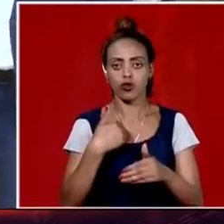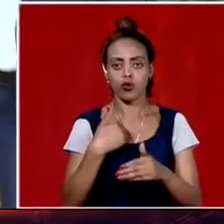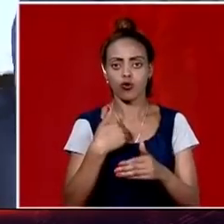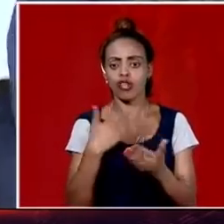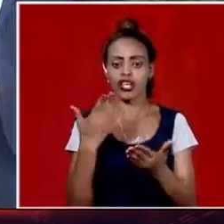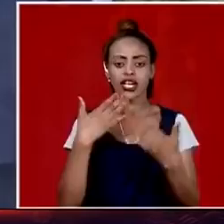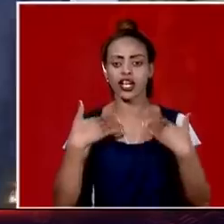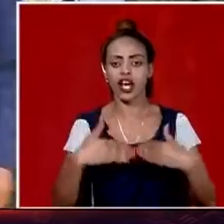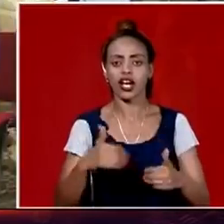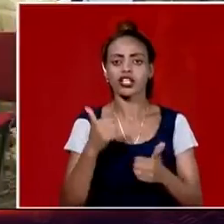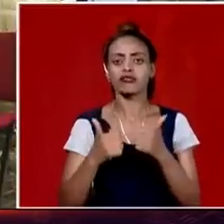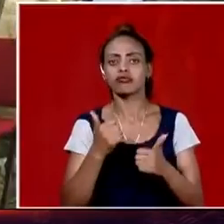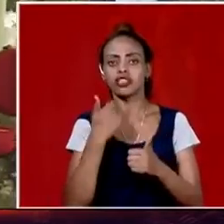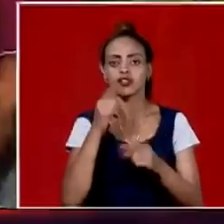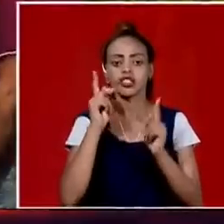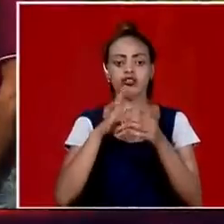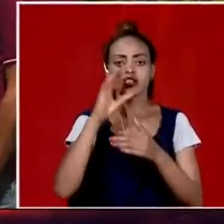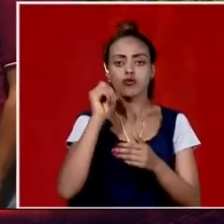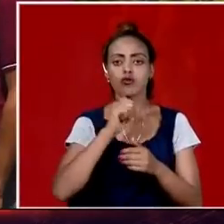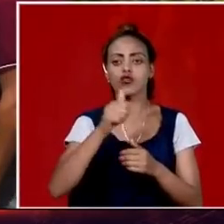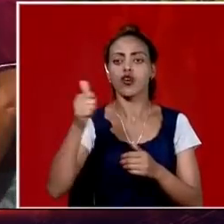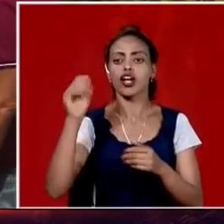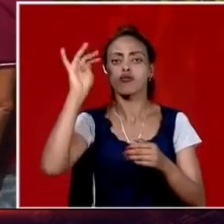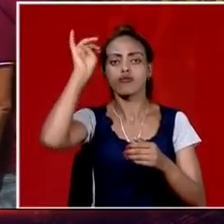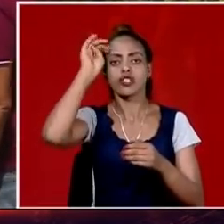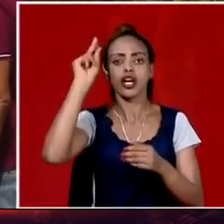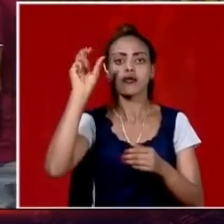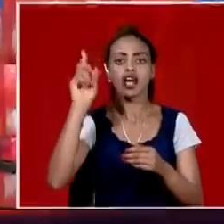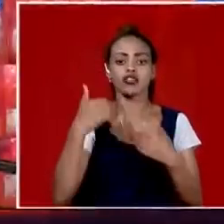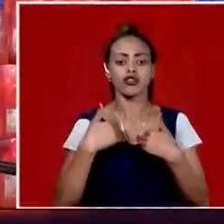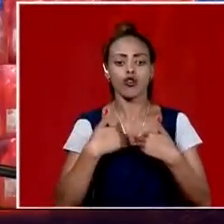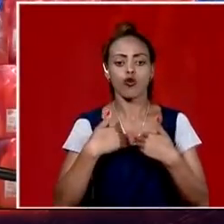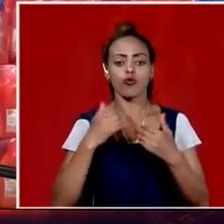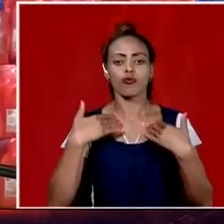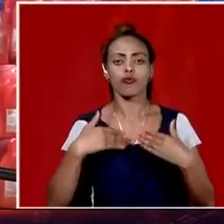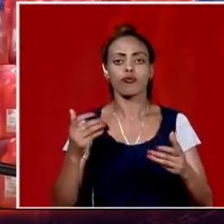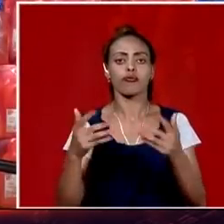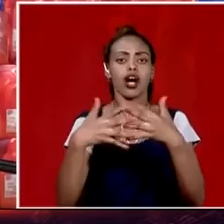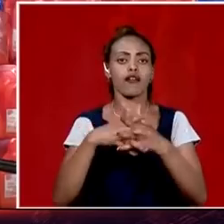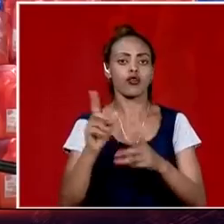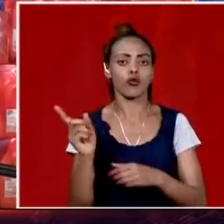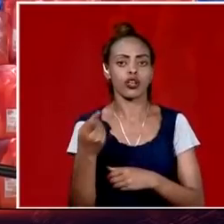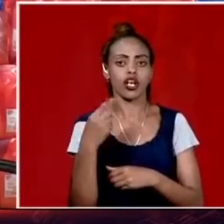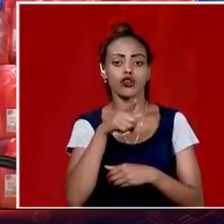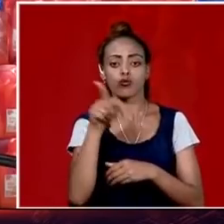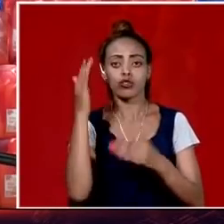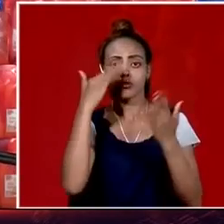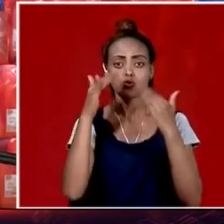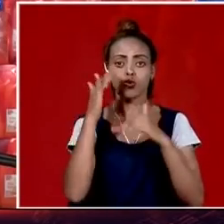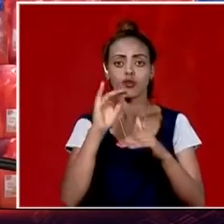ኣካል ሕብረተሰብ ኢና ክንሕግዝ ዝብል በብጣዊኡ ምስቶም ናይ ጣብያ መዳርግቲ ኣካላት ብሓባር ኮይና እቶም ናይ